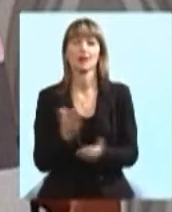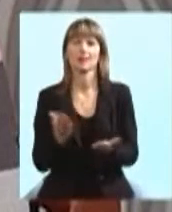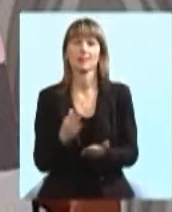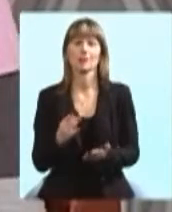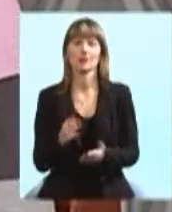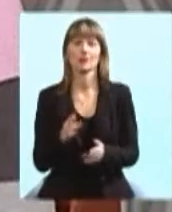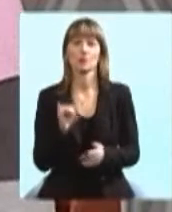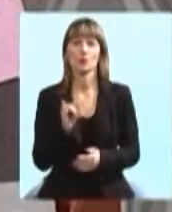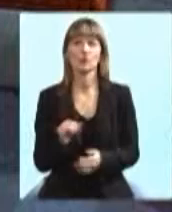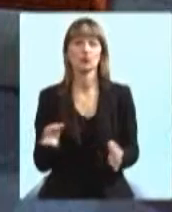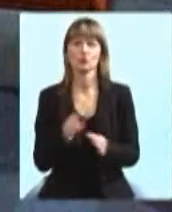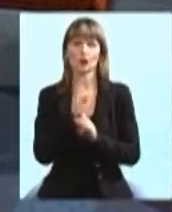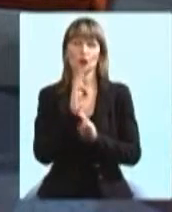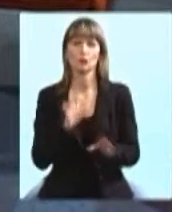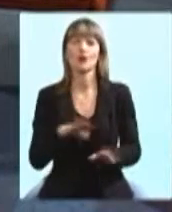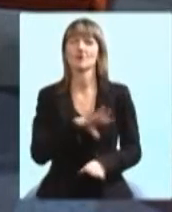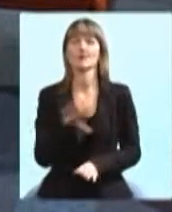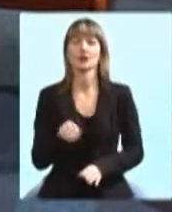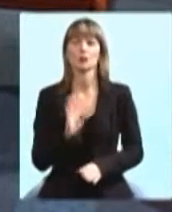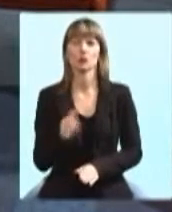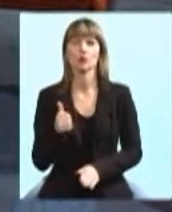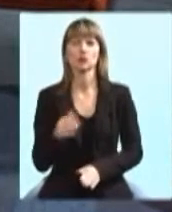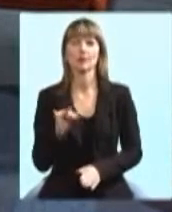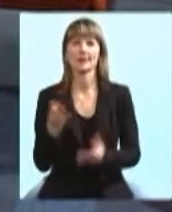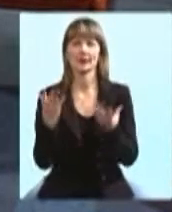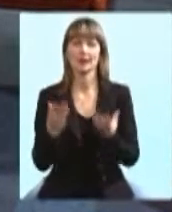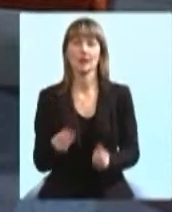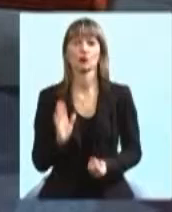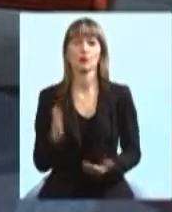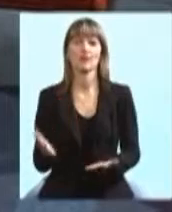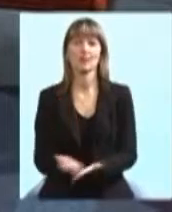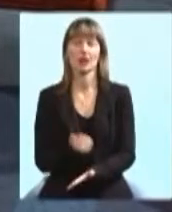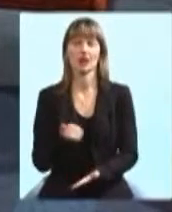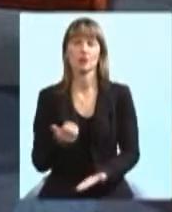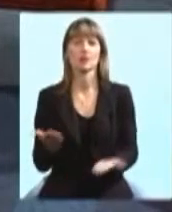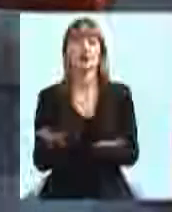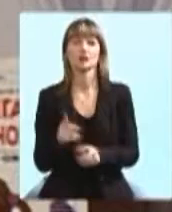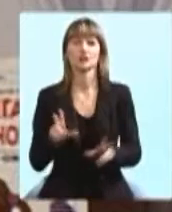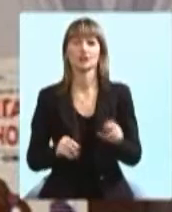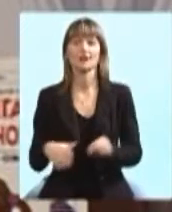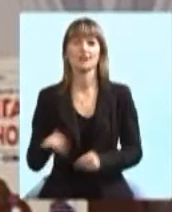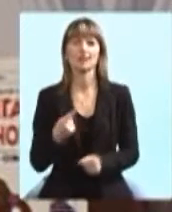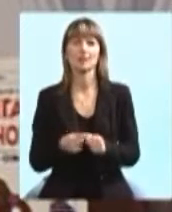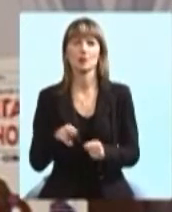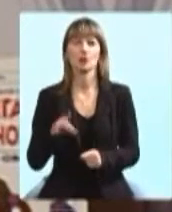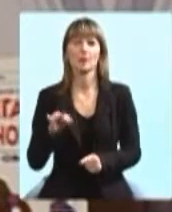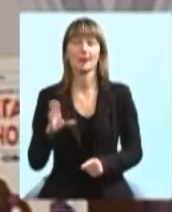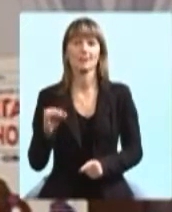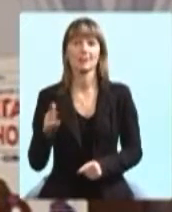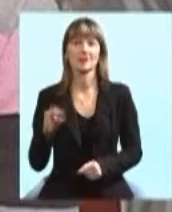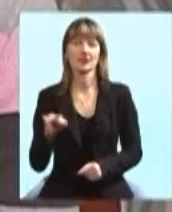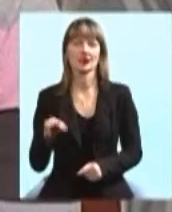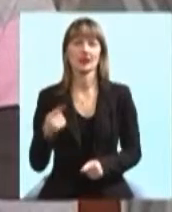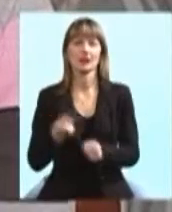з вами не скоїться, і взагалі все буде, день буде просто вдалим. А до речі, як ти вважаєш, а оці всі привиди, оці нечисті